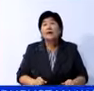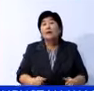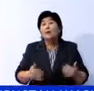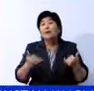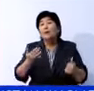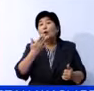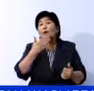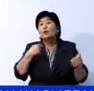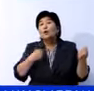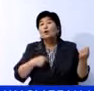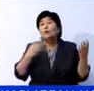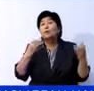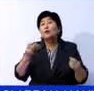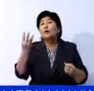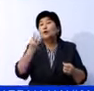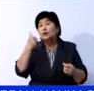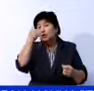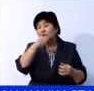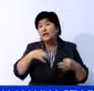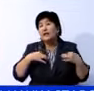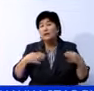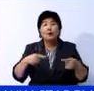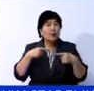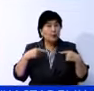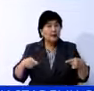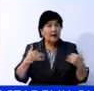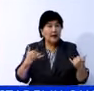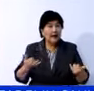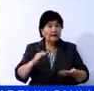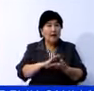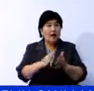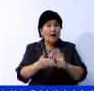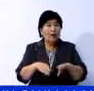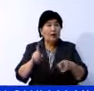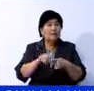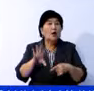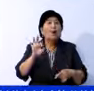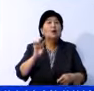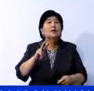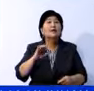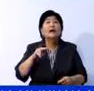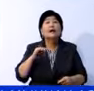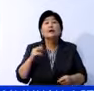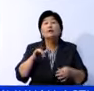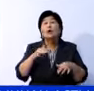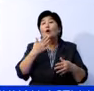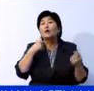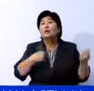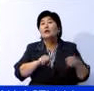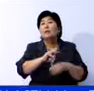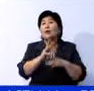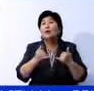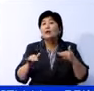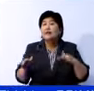Биыл ұлттық домбыра күні 3-ші жыл мерекеленді. Өзгешелігі қазіргі ахуалға байланысты онлайн өткізіледі. Ұлттық аспапты ұлықтауға